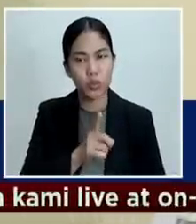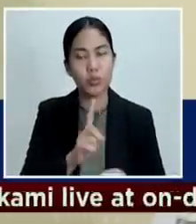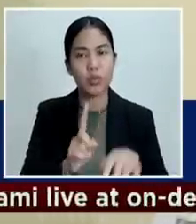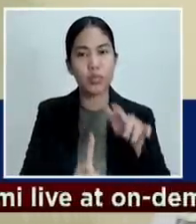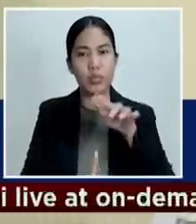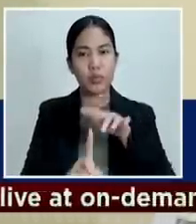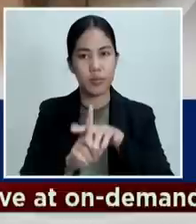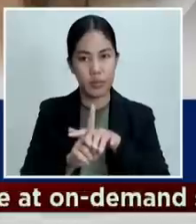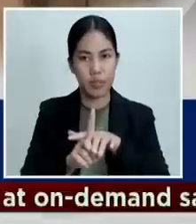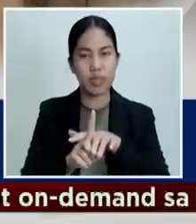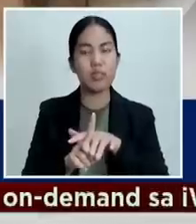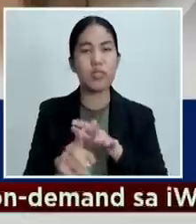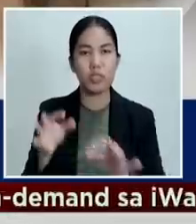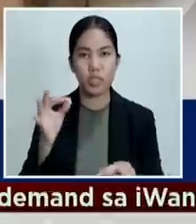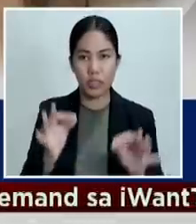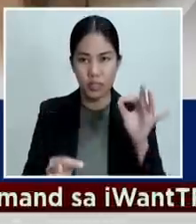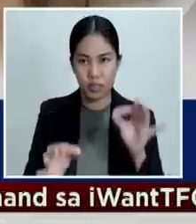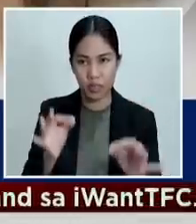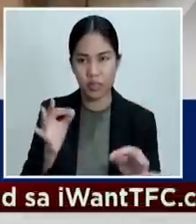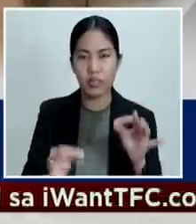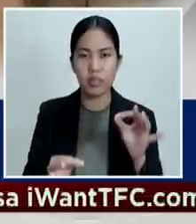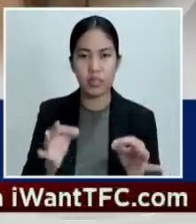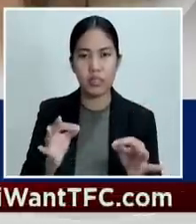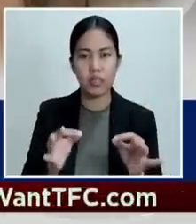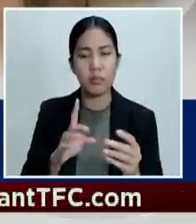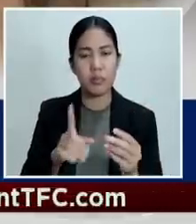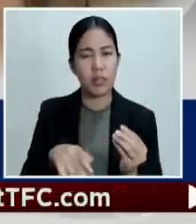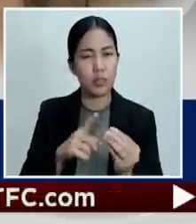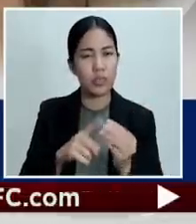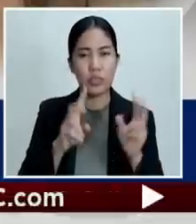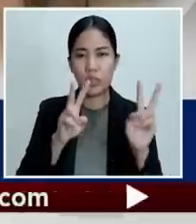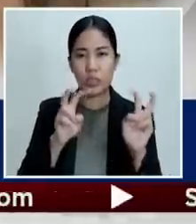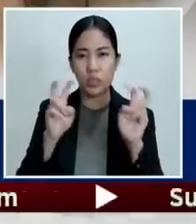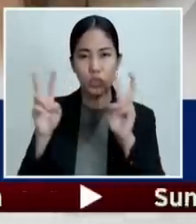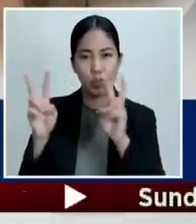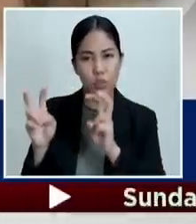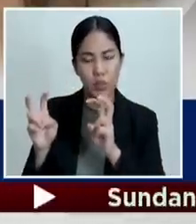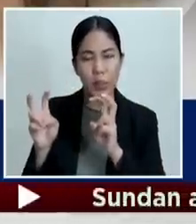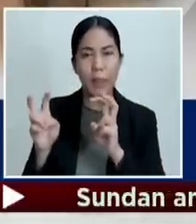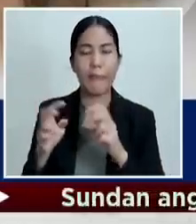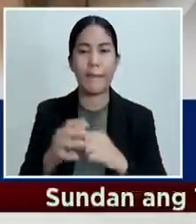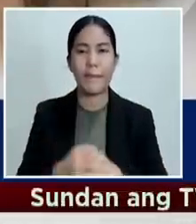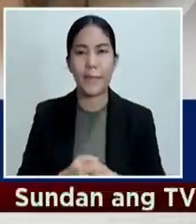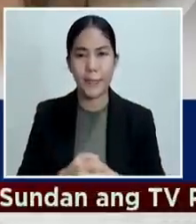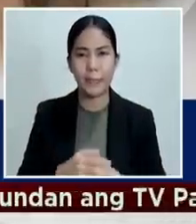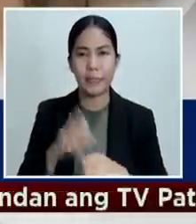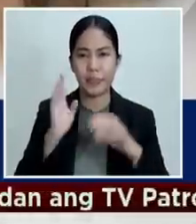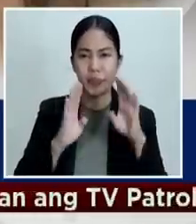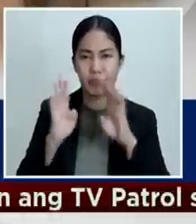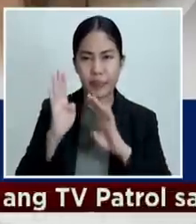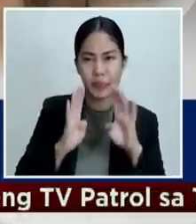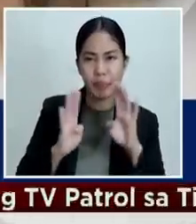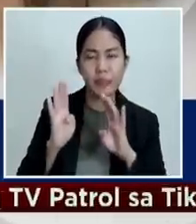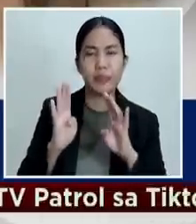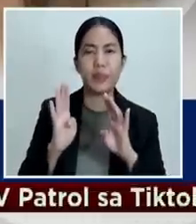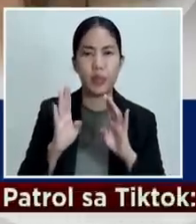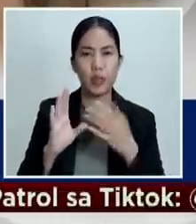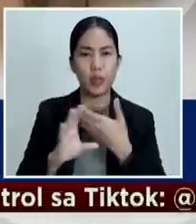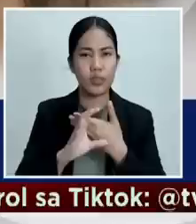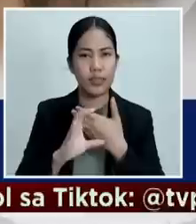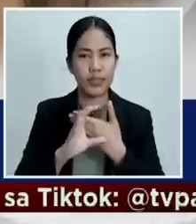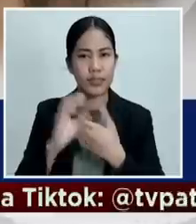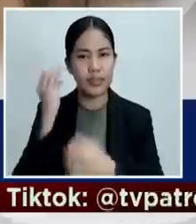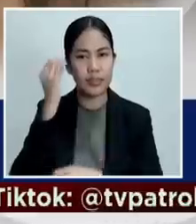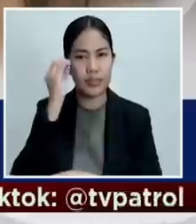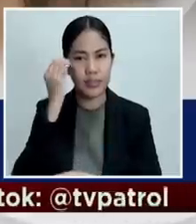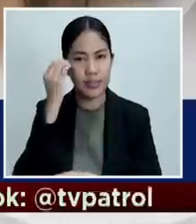mananaig ang hustisya sa isyu ng mga sinasabing irregularidad sa kontrata sa mga sibuyas na ibinenta